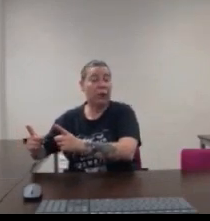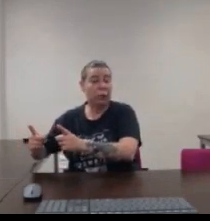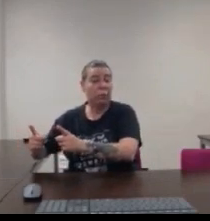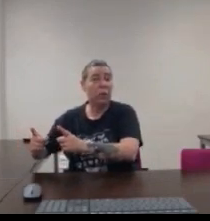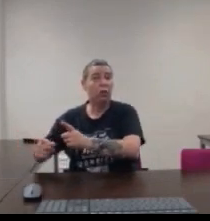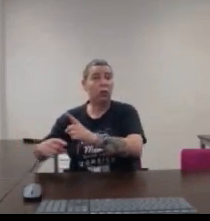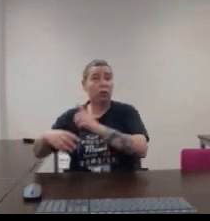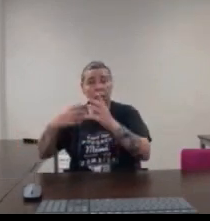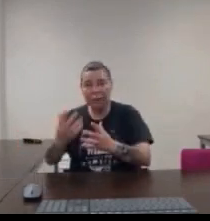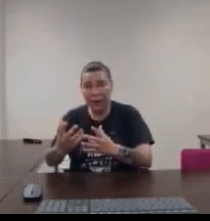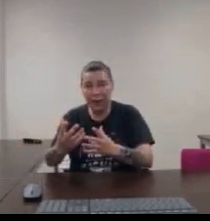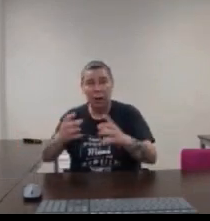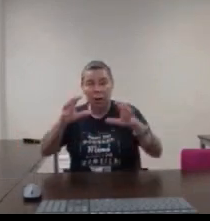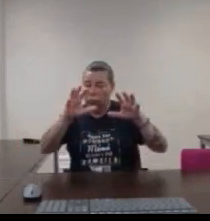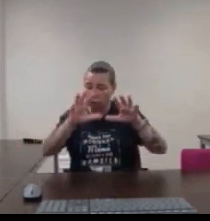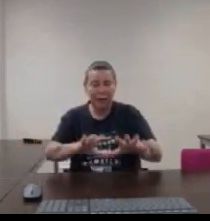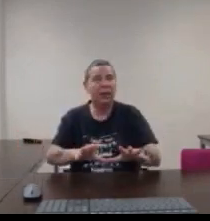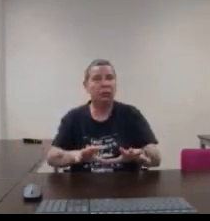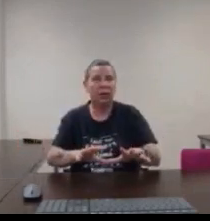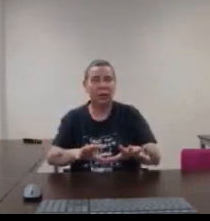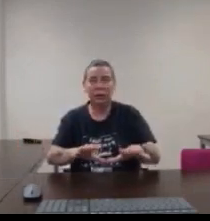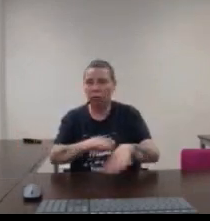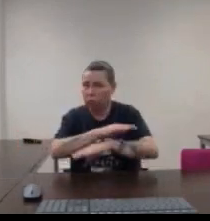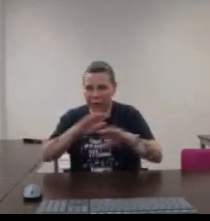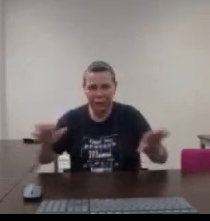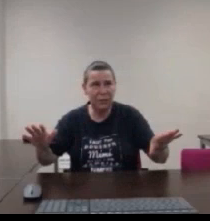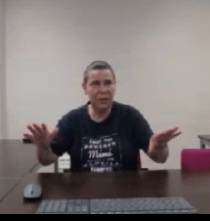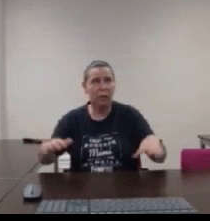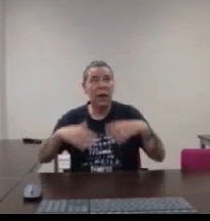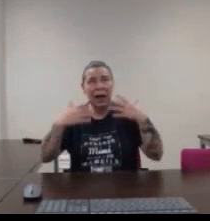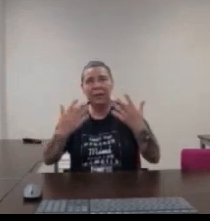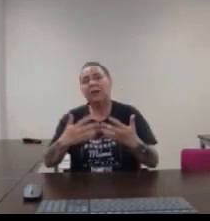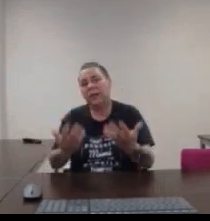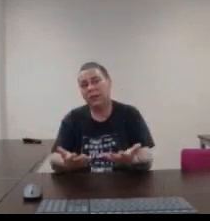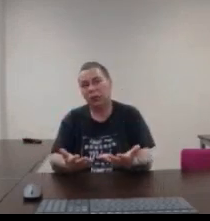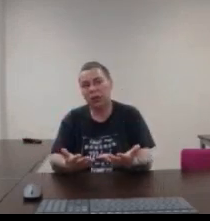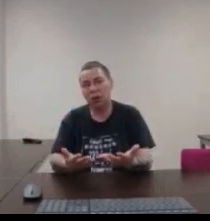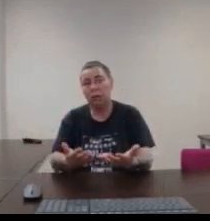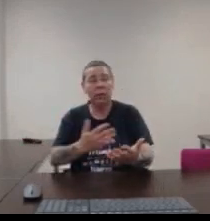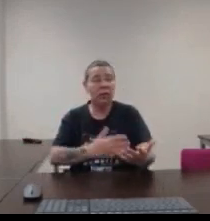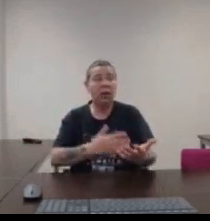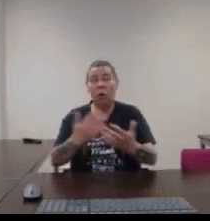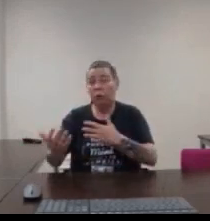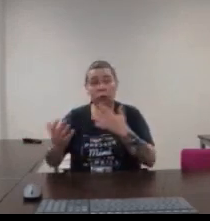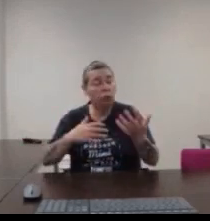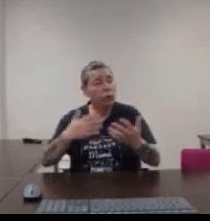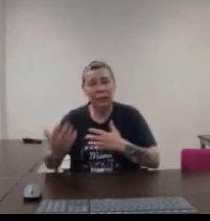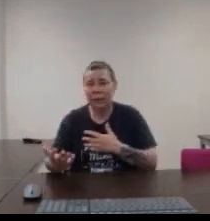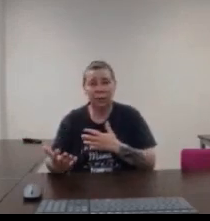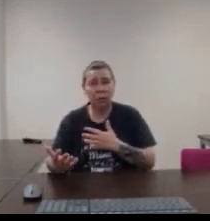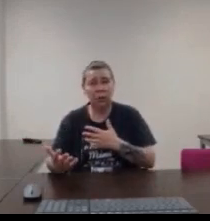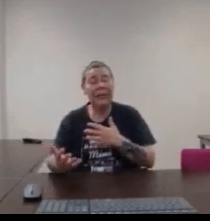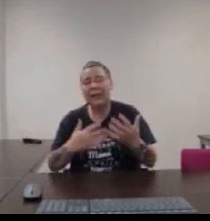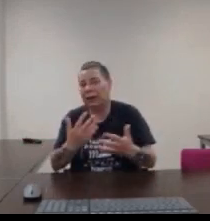mêmes conséquences. Donc d'où l'intérêt de travailler sur l'installation, ça c'est évident, avec effectivement des gens qui, en fonction de